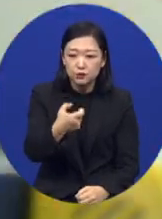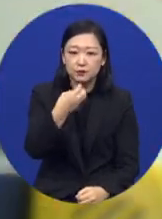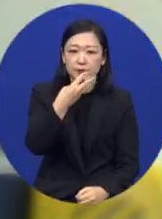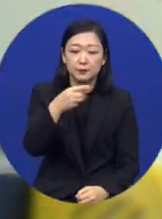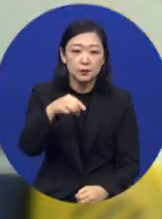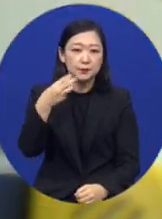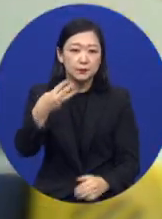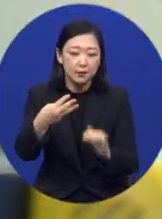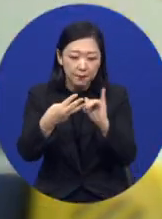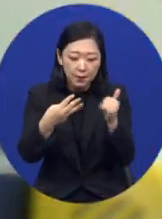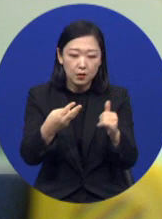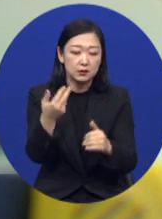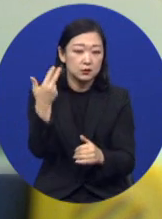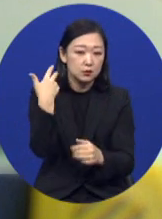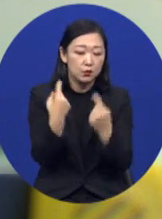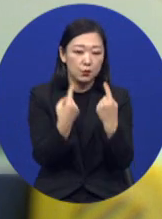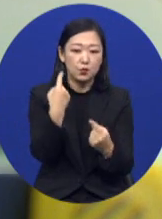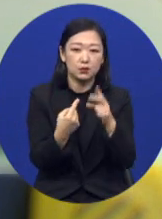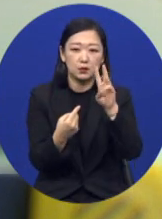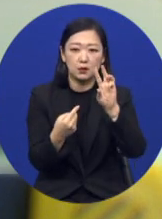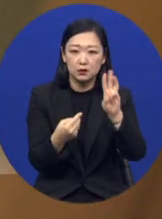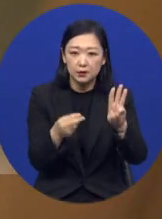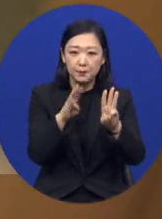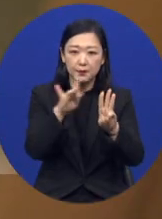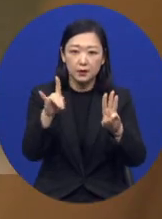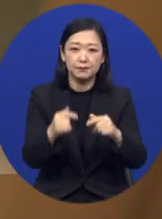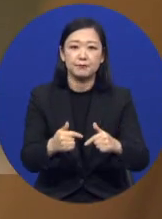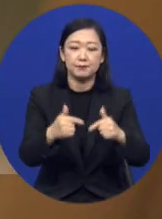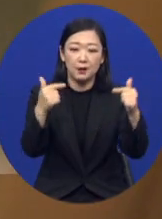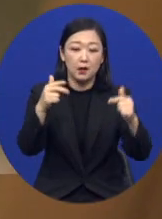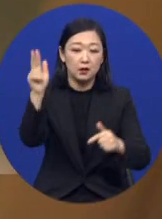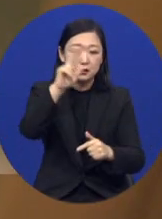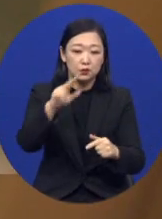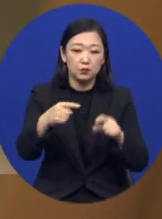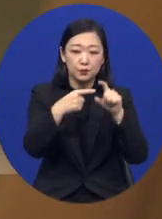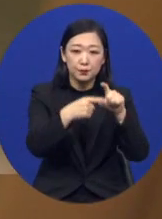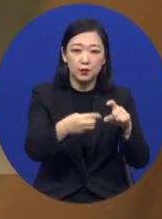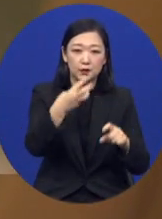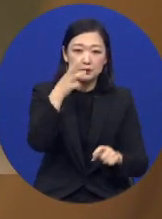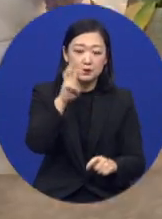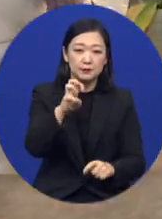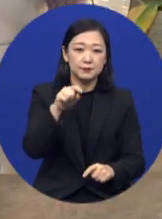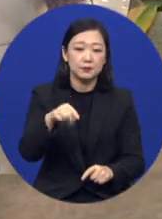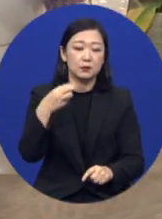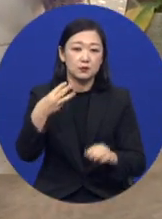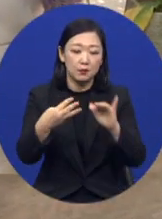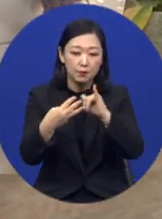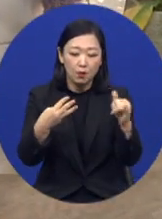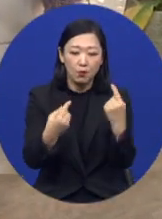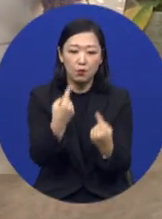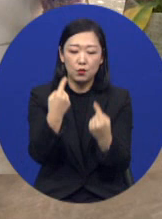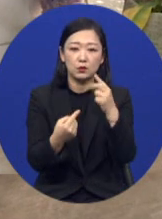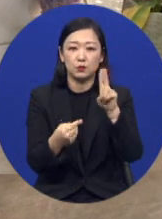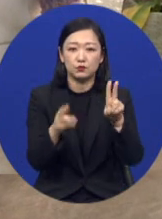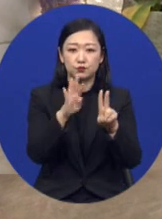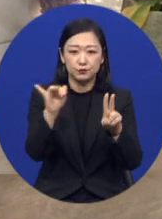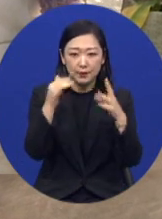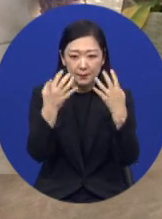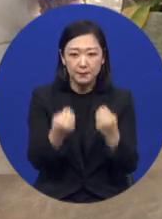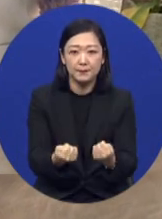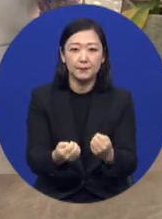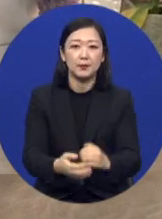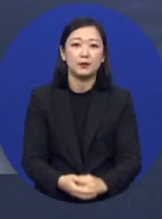63.3명으로 전주보다 3배 이상 늘었고 전국 평균 30.3명보다 2배 이상 많았습니다